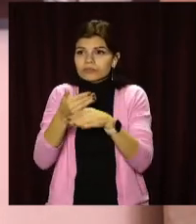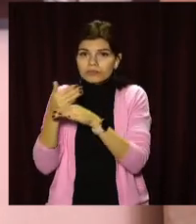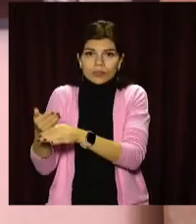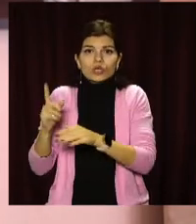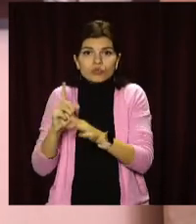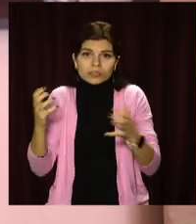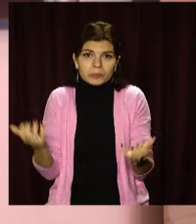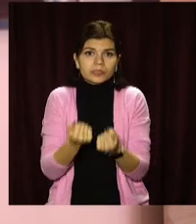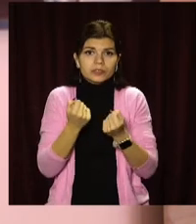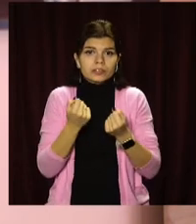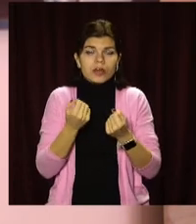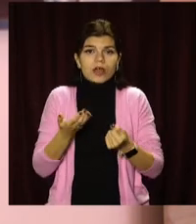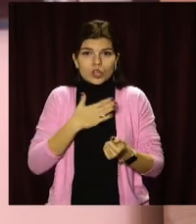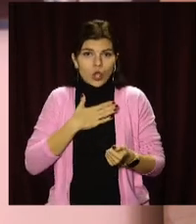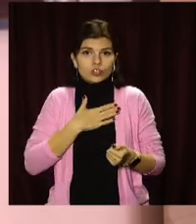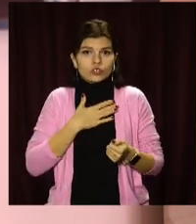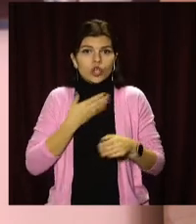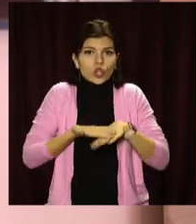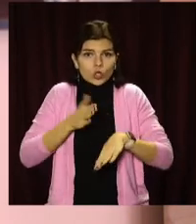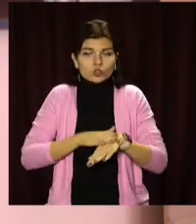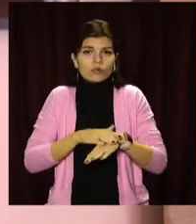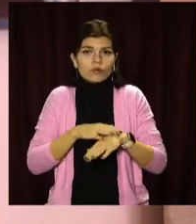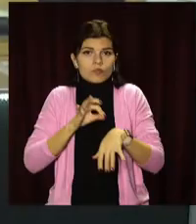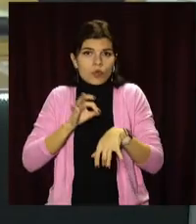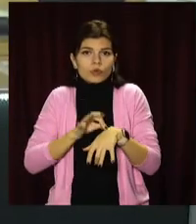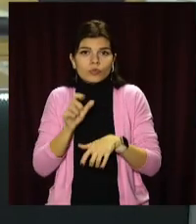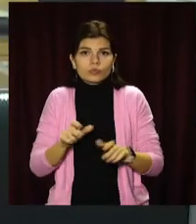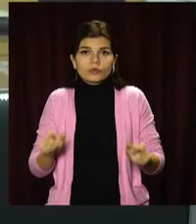чтобы спасать наших тяжелых пацієнтів.